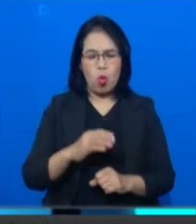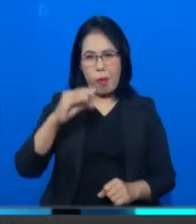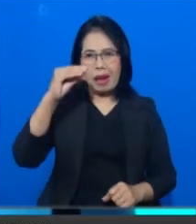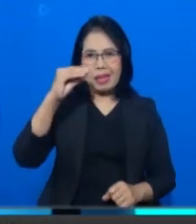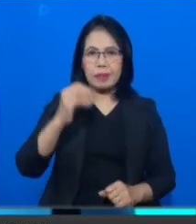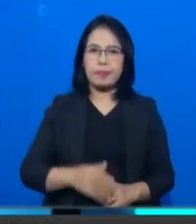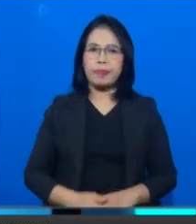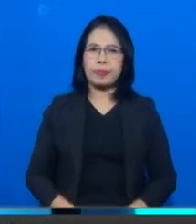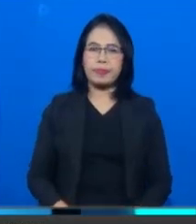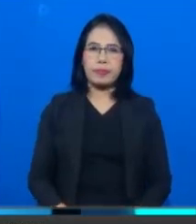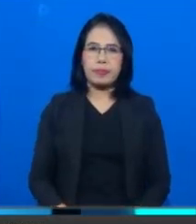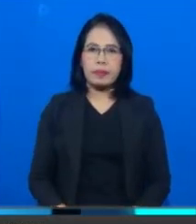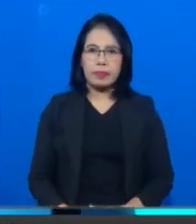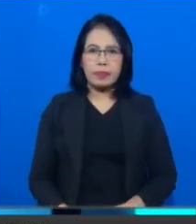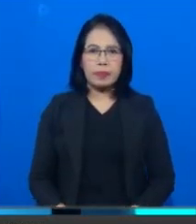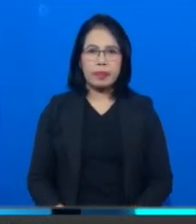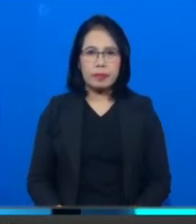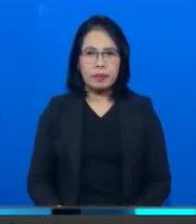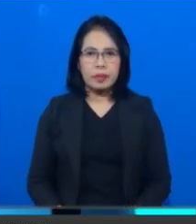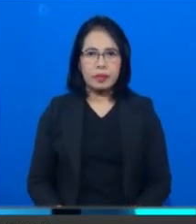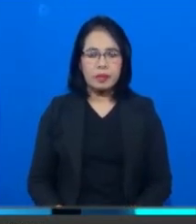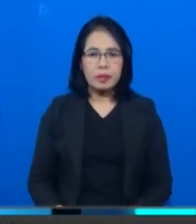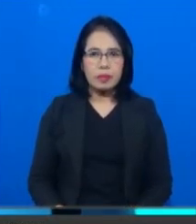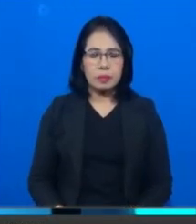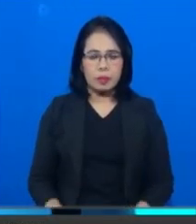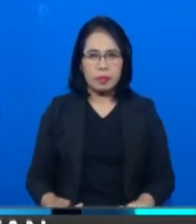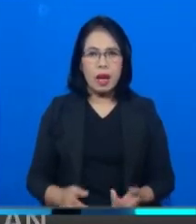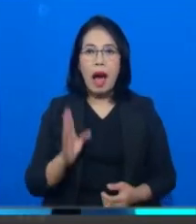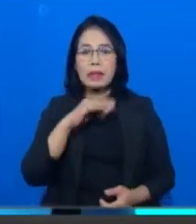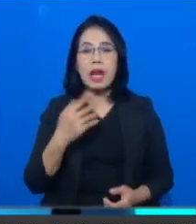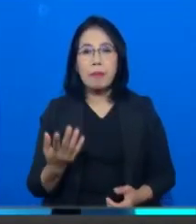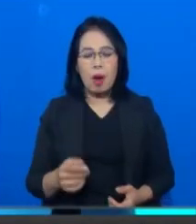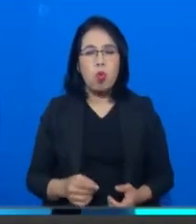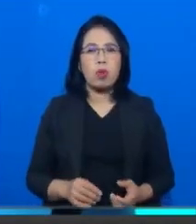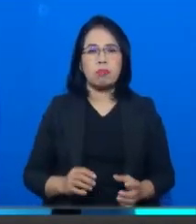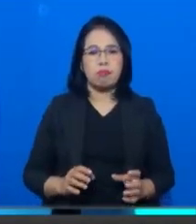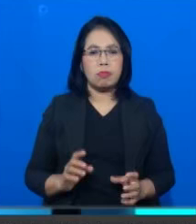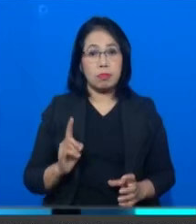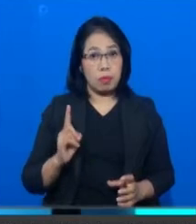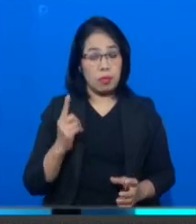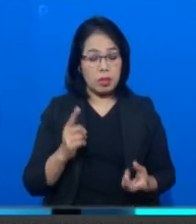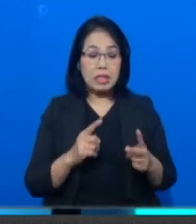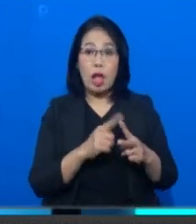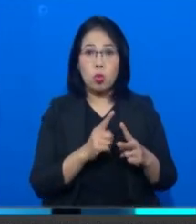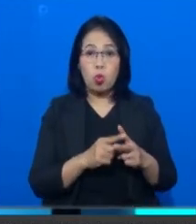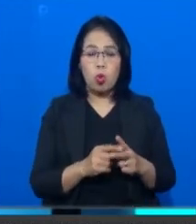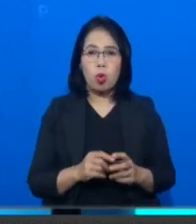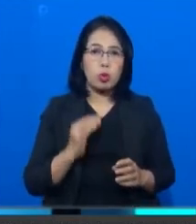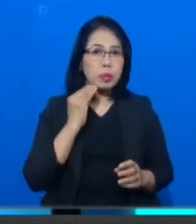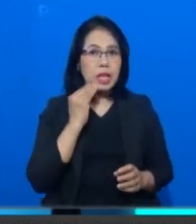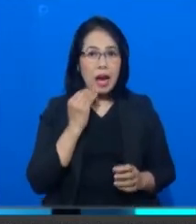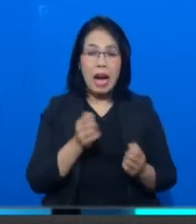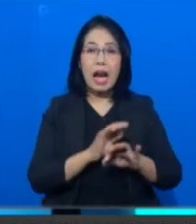atau mendengar statement Erlangga, faktornya kan dua. Satu, demi menjaga keutuhan partai, di situ mungkin ada otokritik bahwa partai tidak